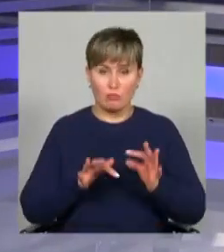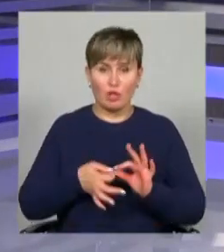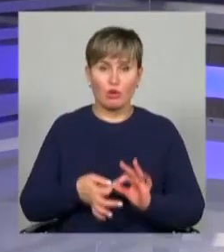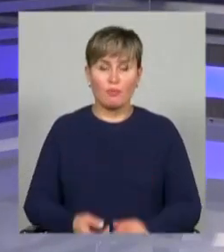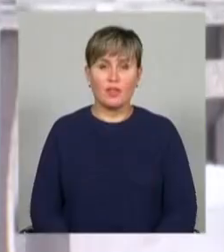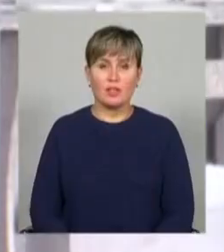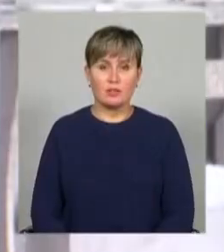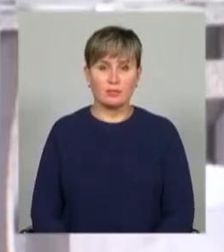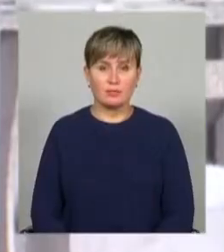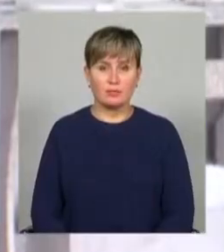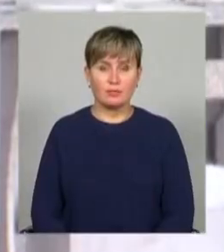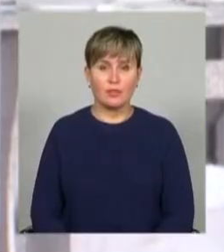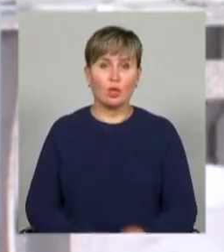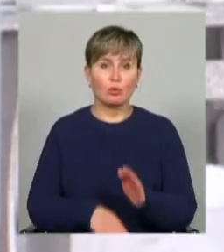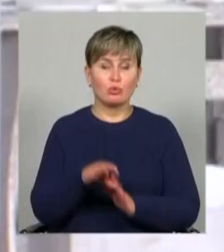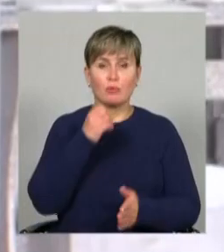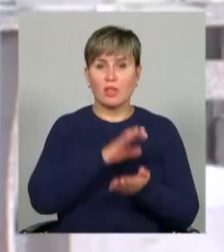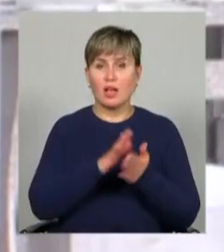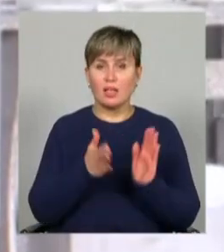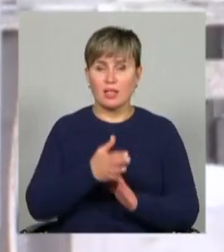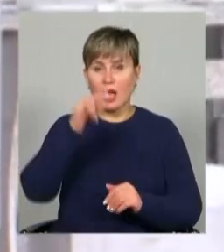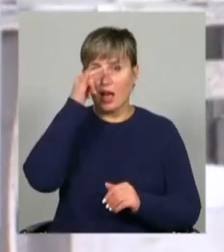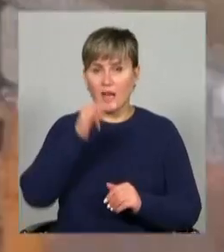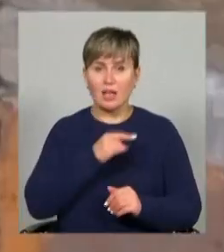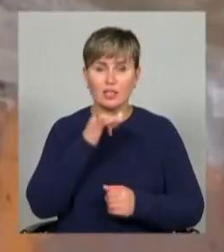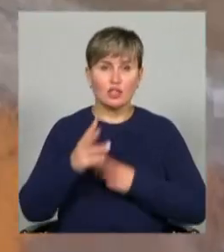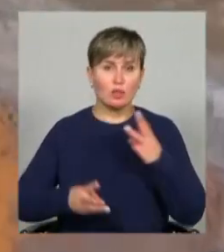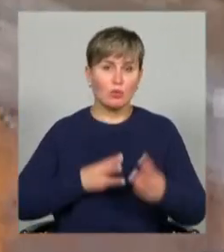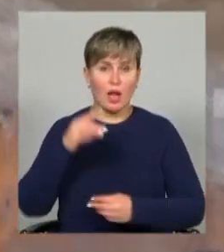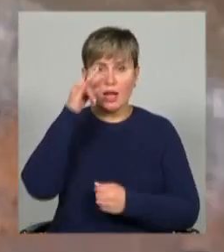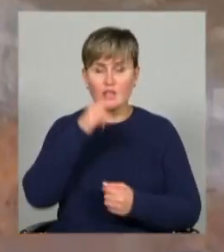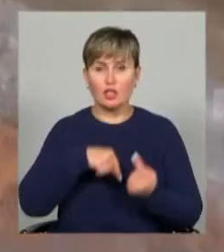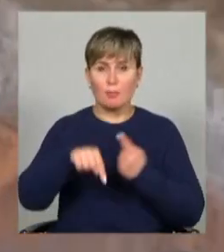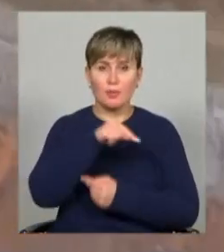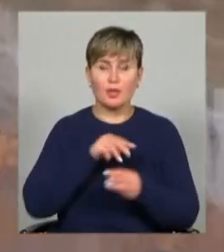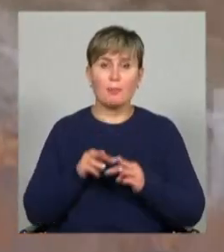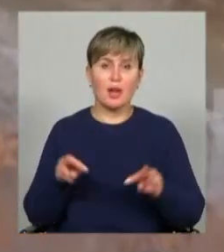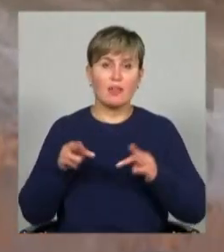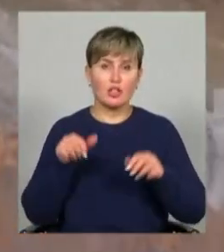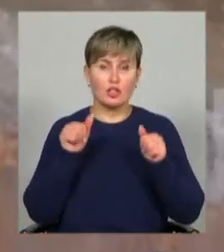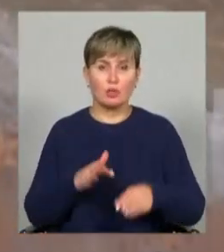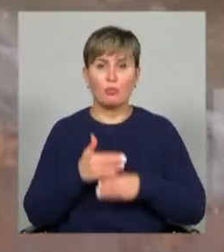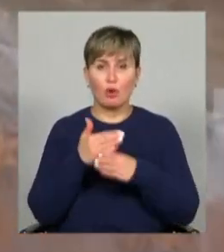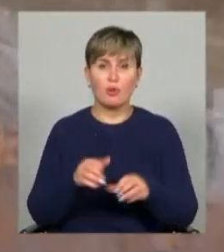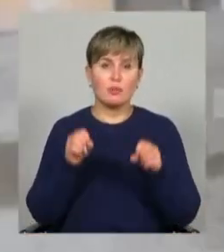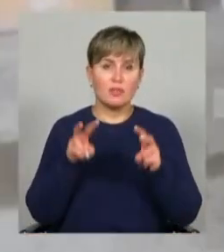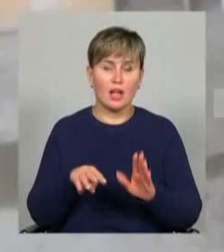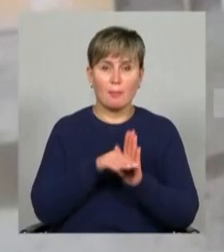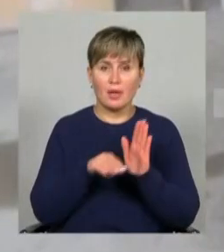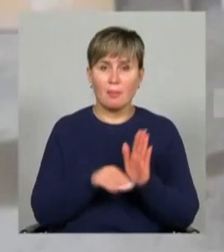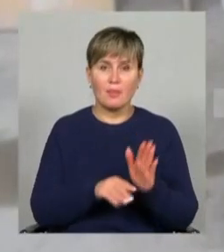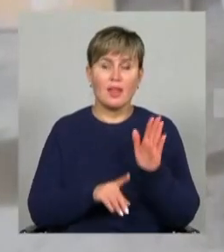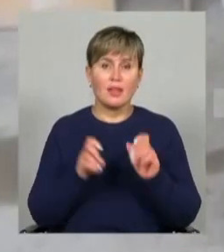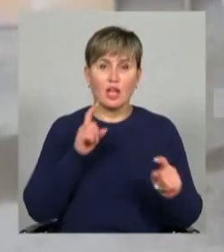подробностями. Улучшать благосостояние казахстанцев и стимулировать отечественный бизнес в правительстве решили при помощи специальной программы. На